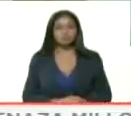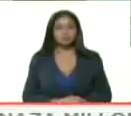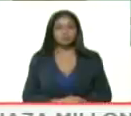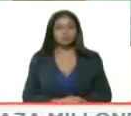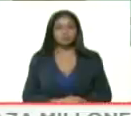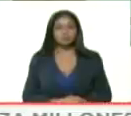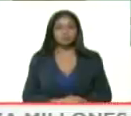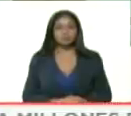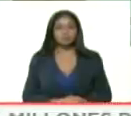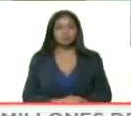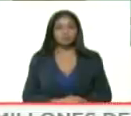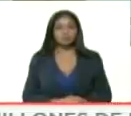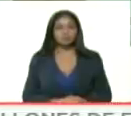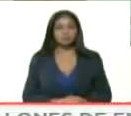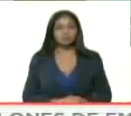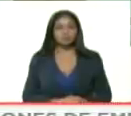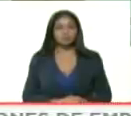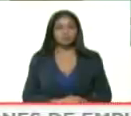以及临床治疗和重症的抢救与护理。